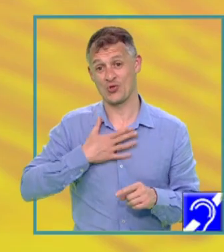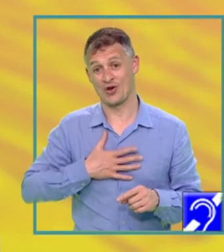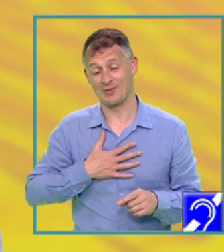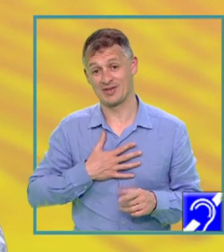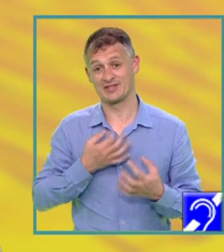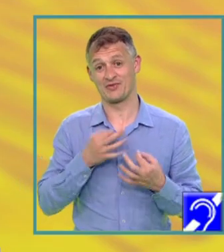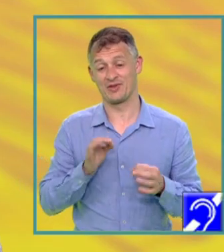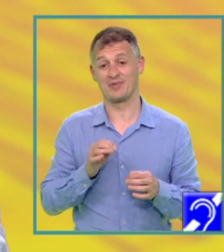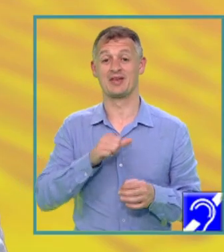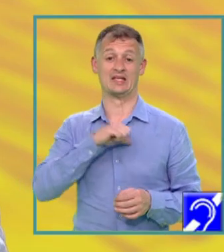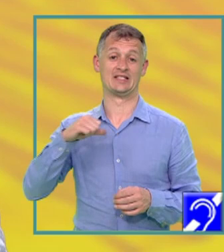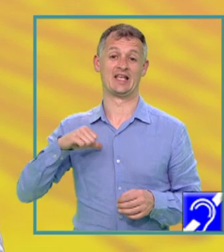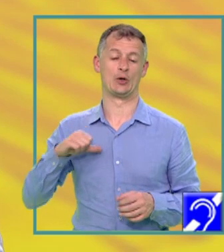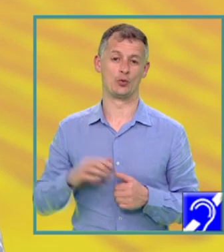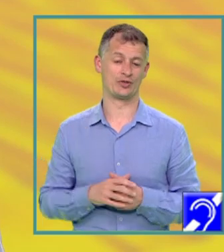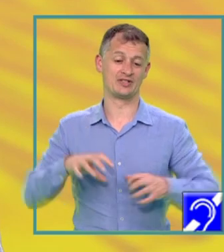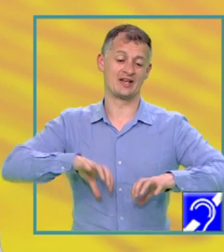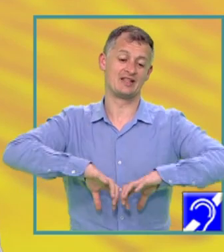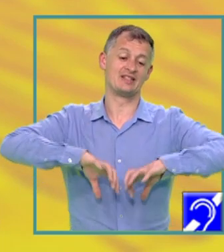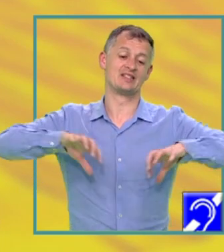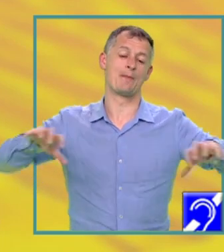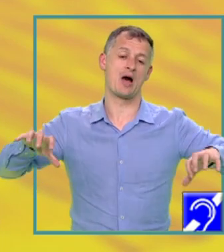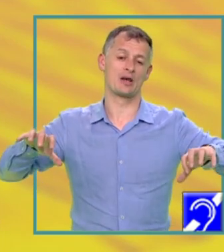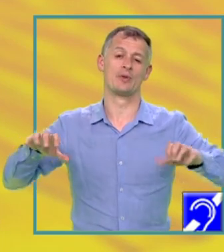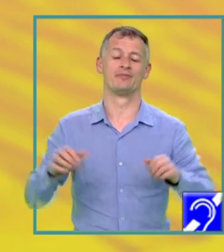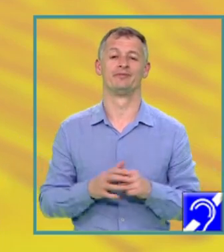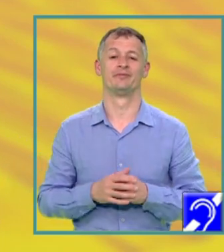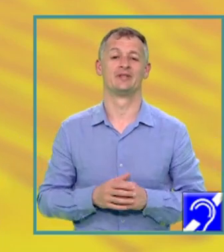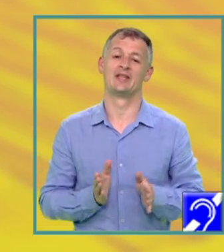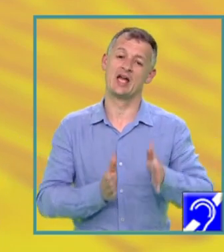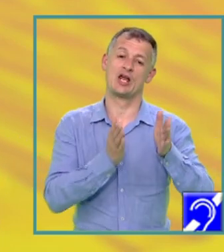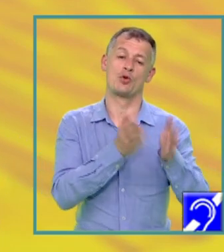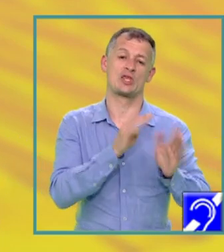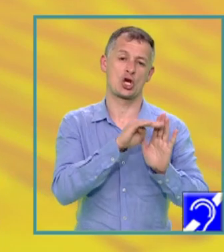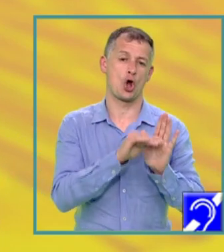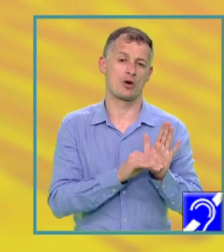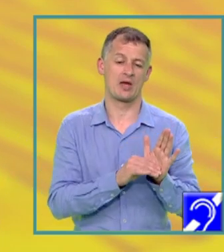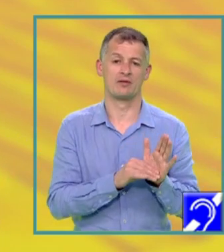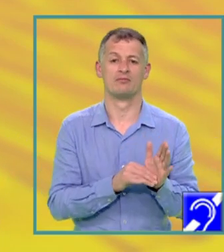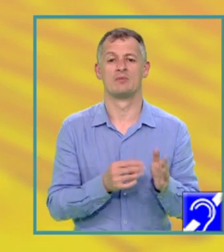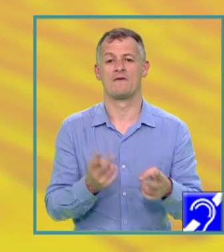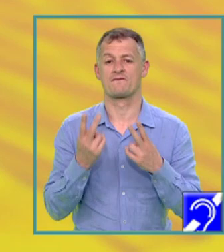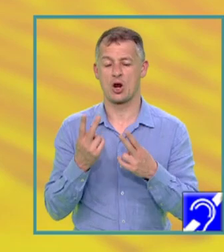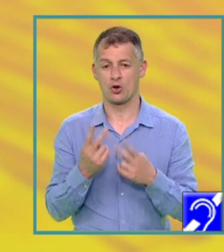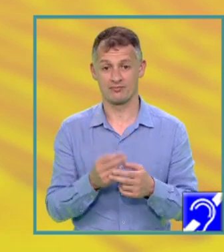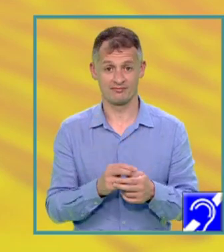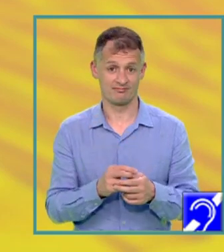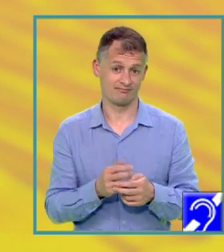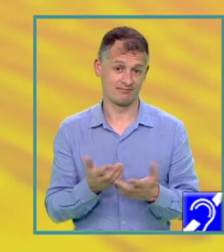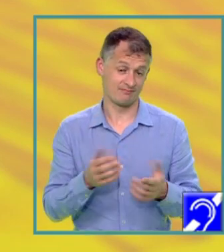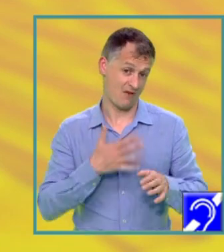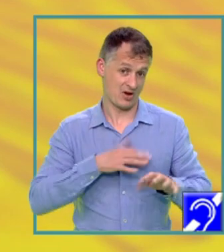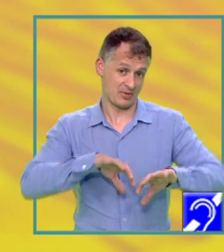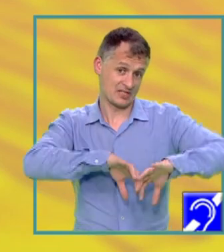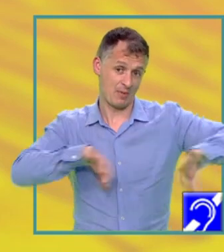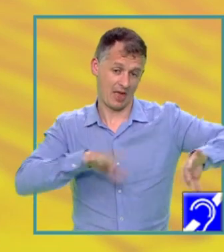devenim individuali, să ne separăm într-o oarecare măsură de anumite norme, valori, care într-o anumită